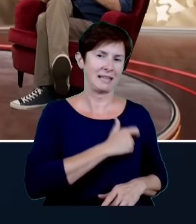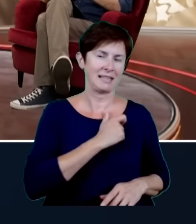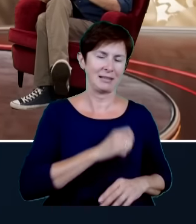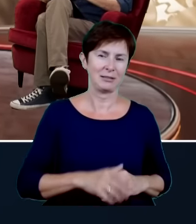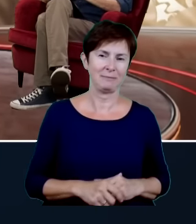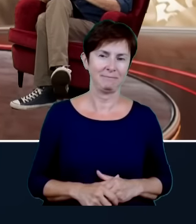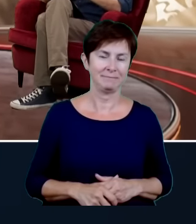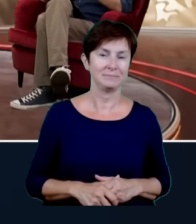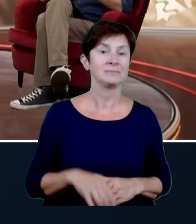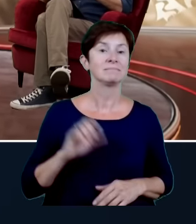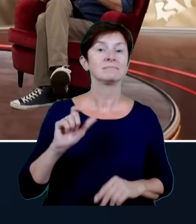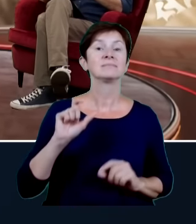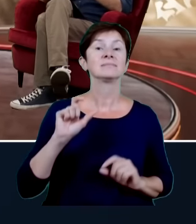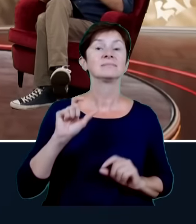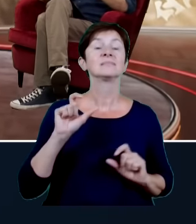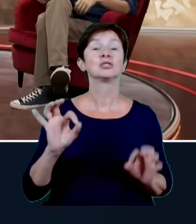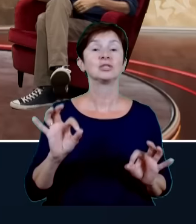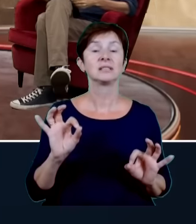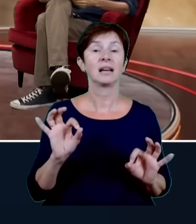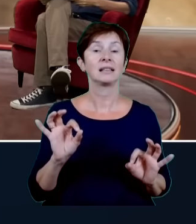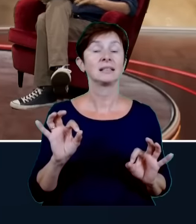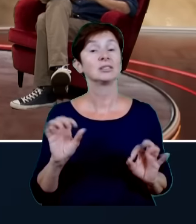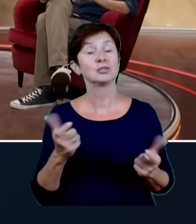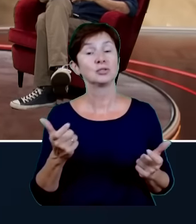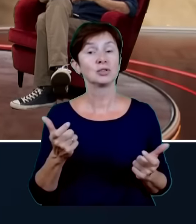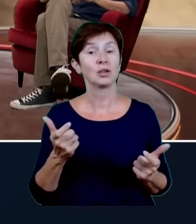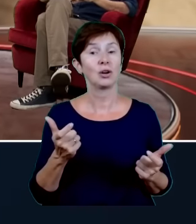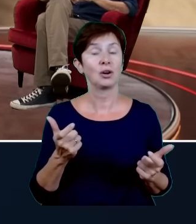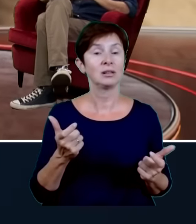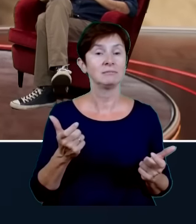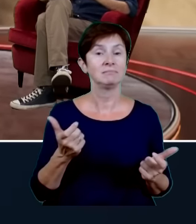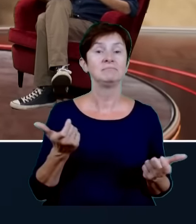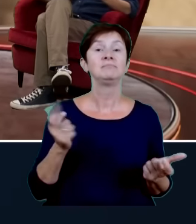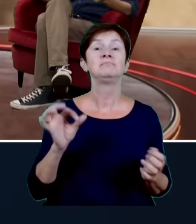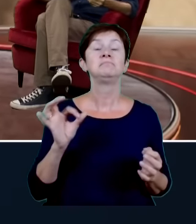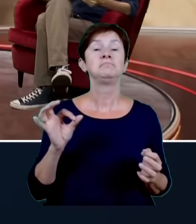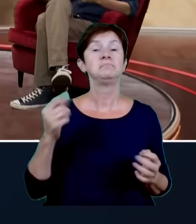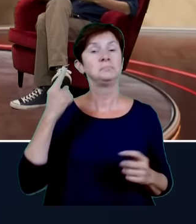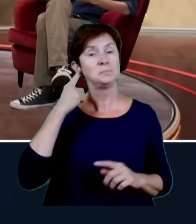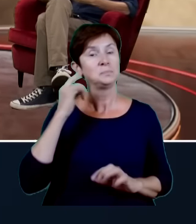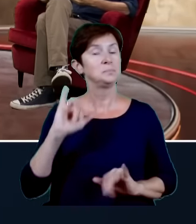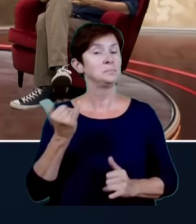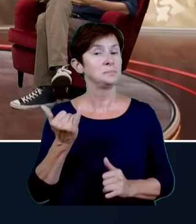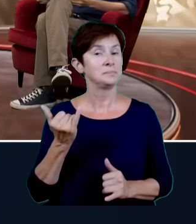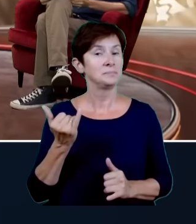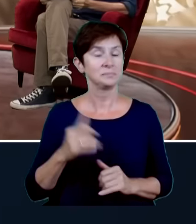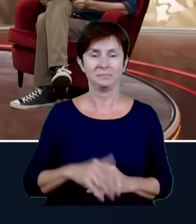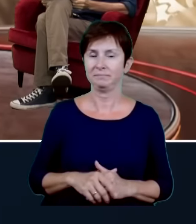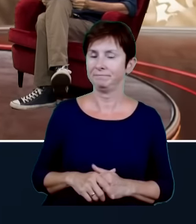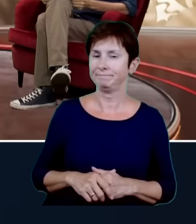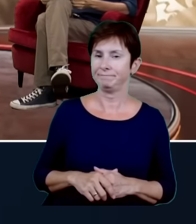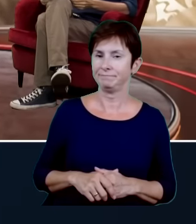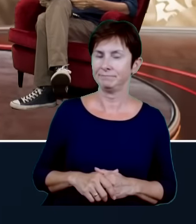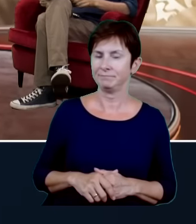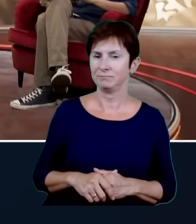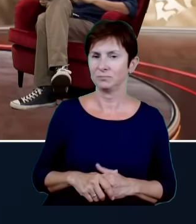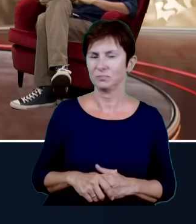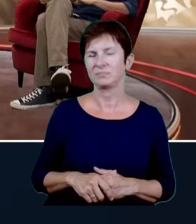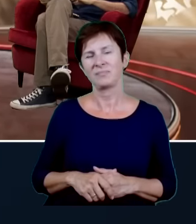to co tam dzisiaj redaktor czym dzisiaj redaktor naczelny naszej stacji sypnie na początku w zasadzie to jestem w pewnym